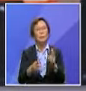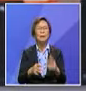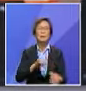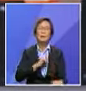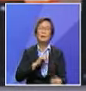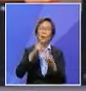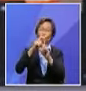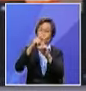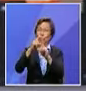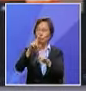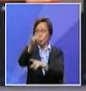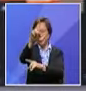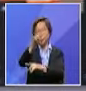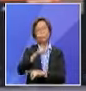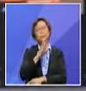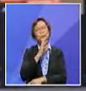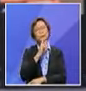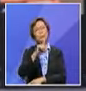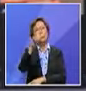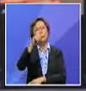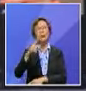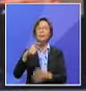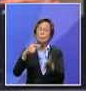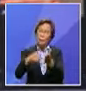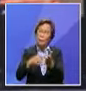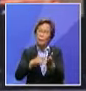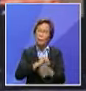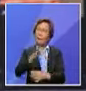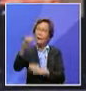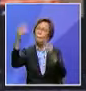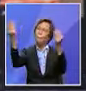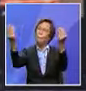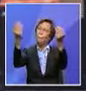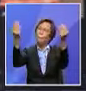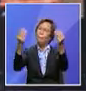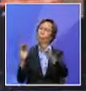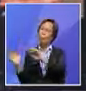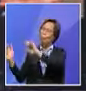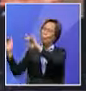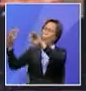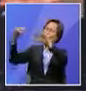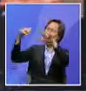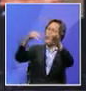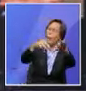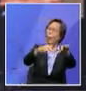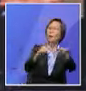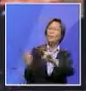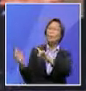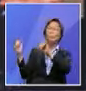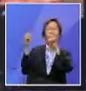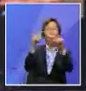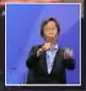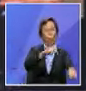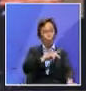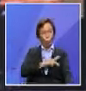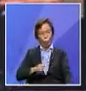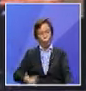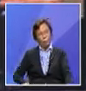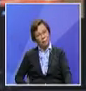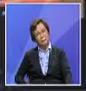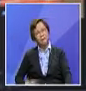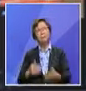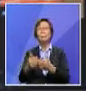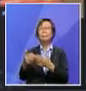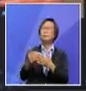saya sebut satu, ya. Ada masa kita pergi ke majlis yang dihadiri oleh raja. Tak kiralah ke bawah Duli Yang Maha